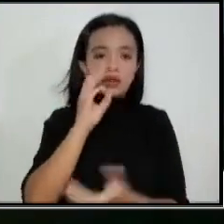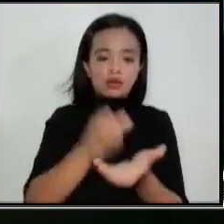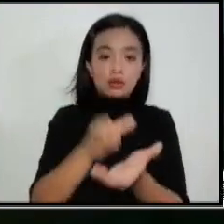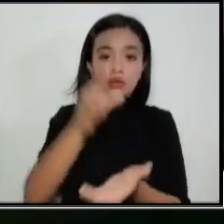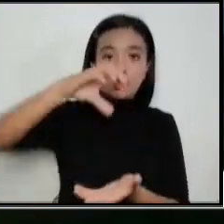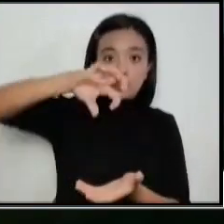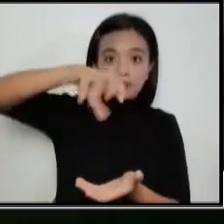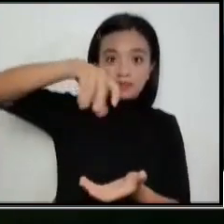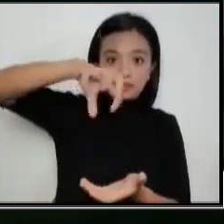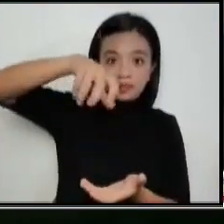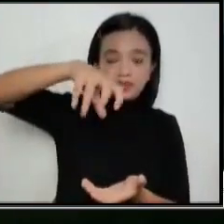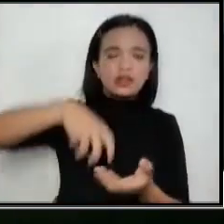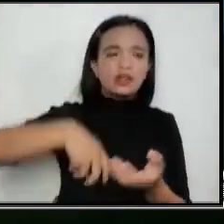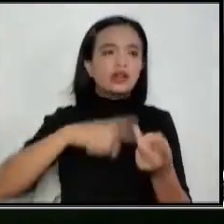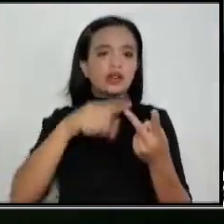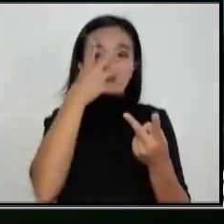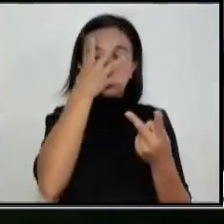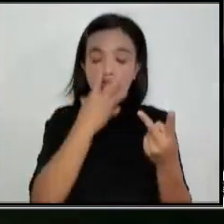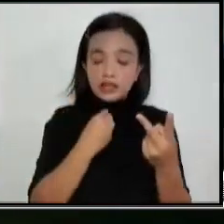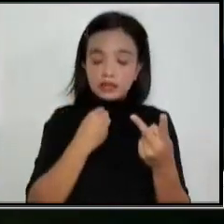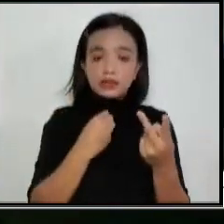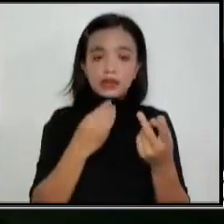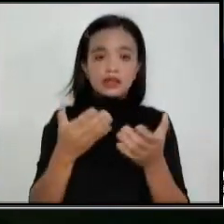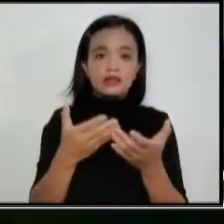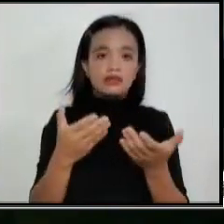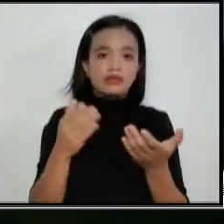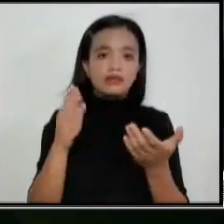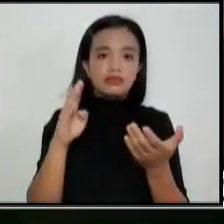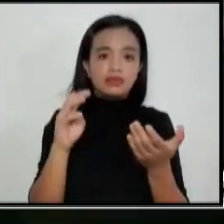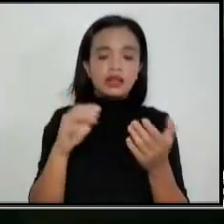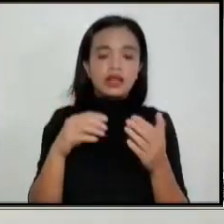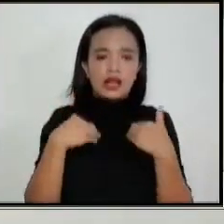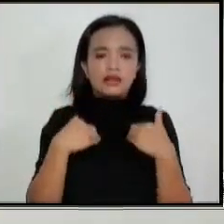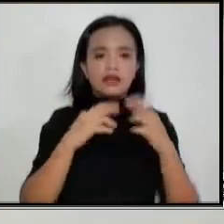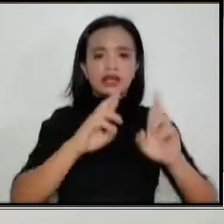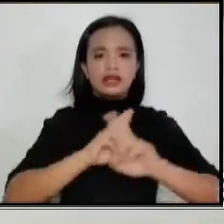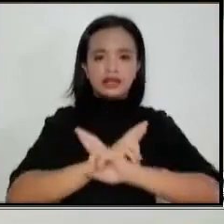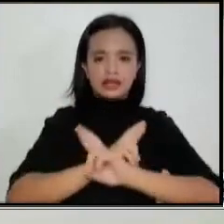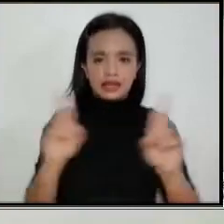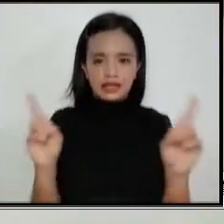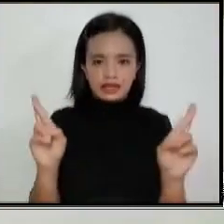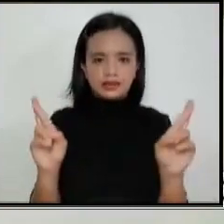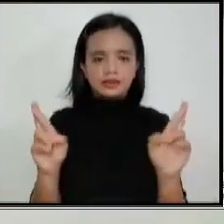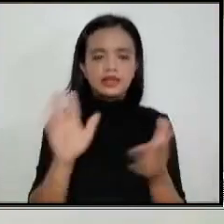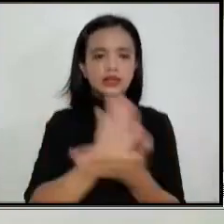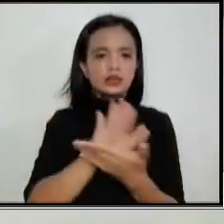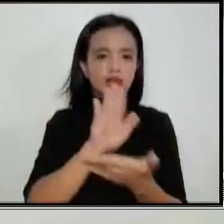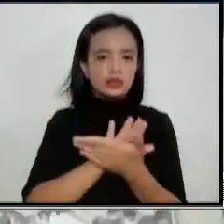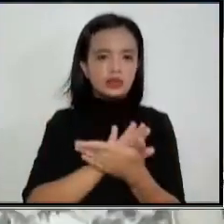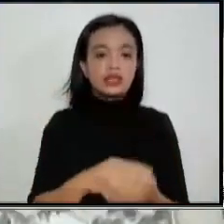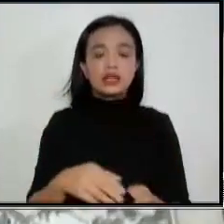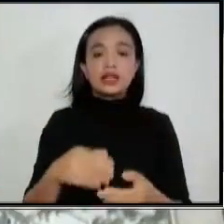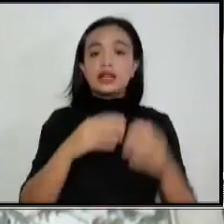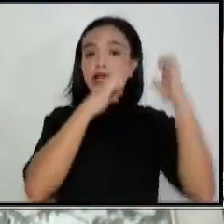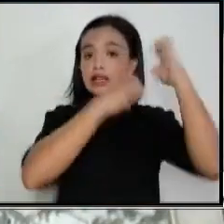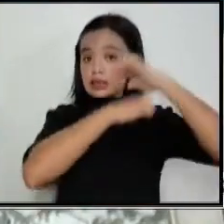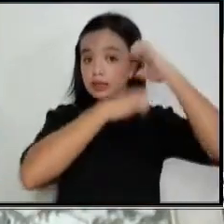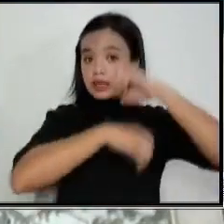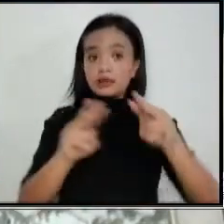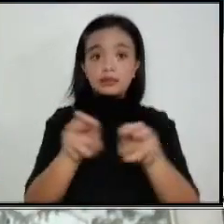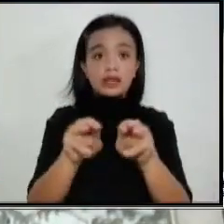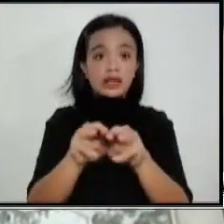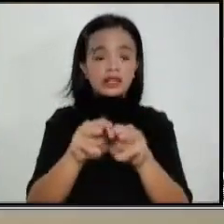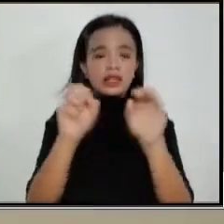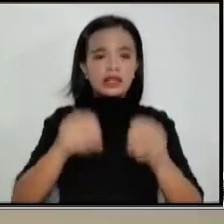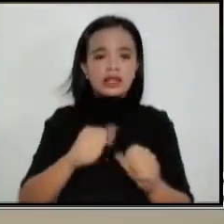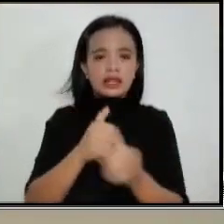mga sleeping naka-preposition, ipe-preposition na rin po sa mga schools. Umaasa ang Marikina City RMO na makakatulong ang tuloy-tuloy